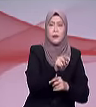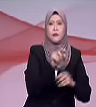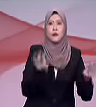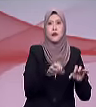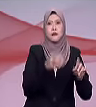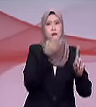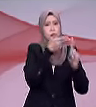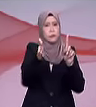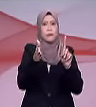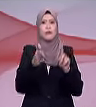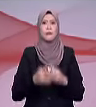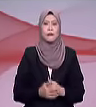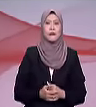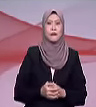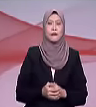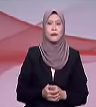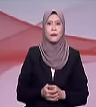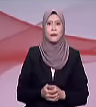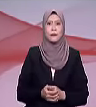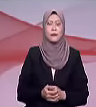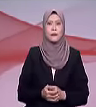melakukan perkara tersebut